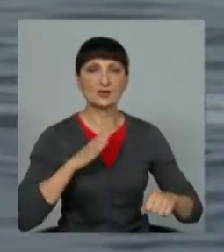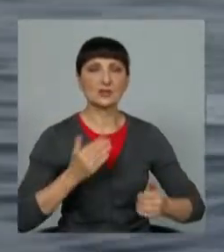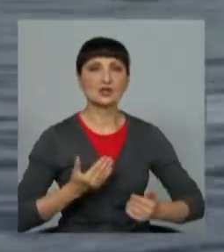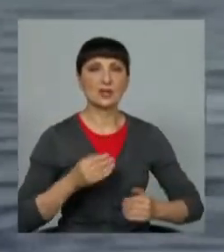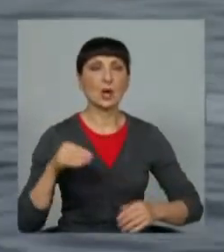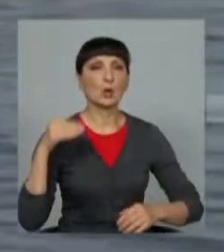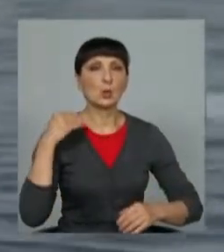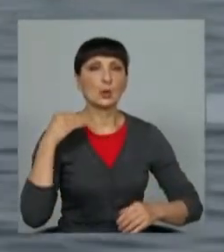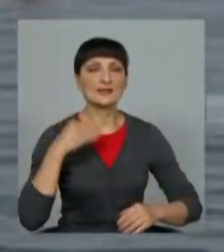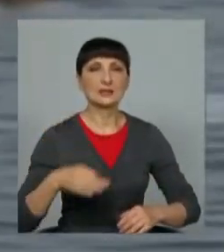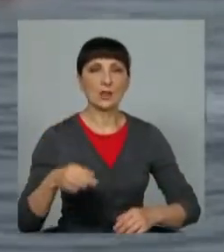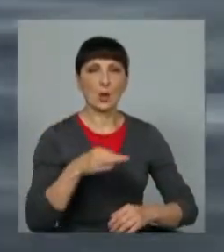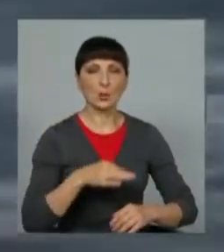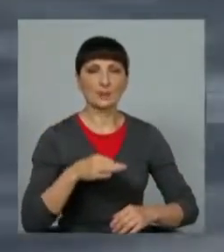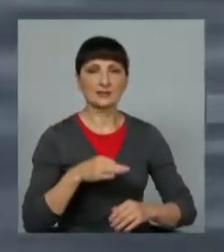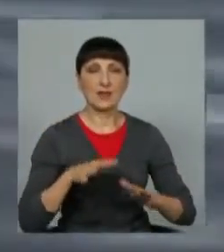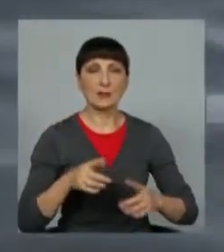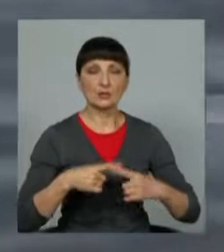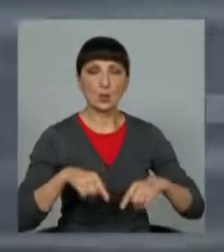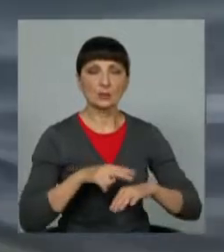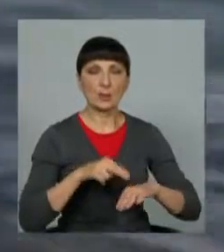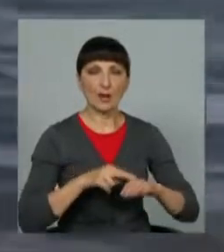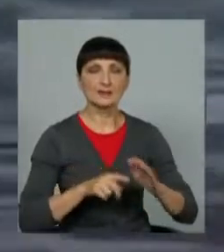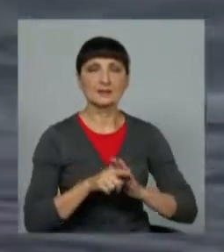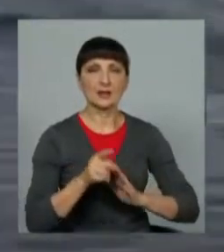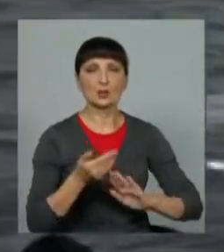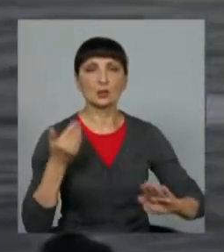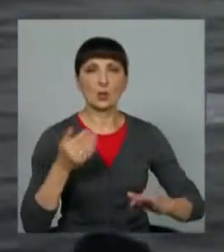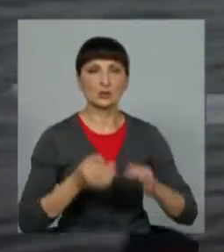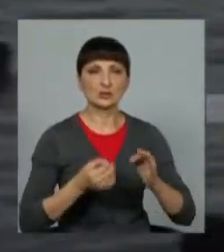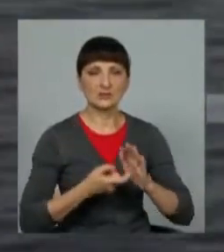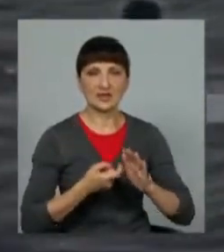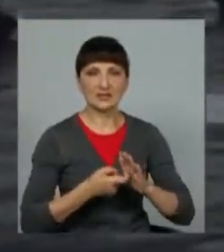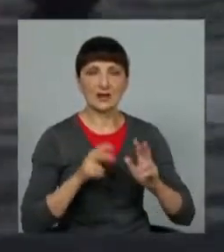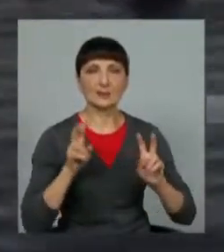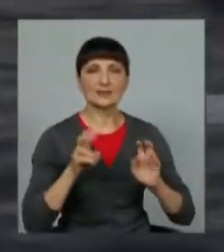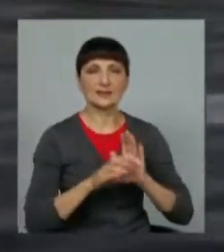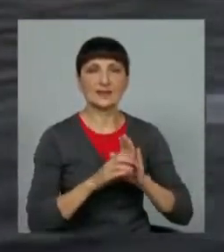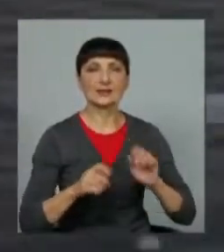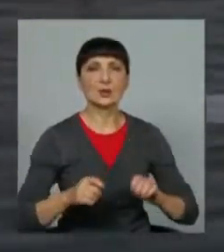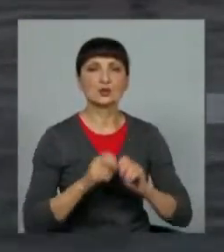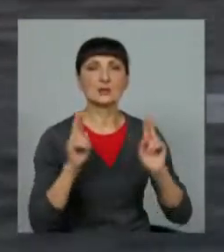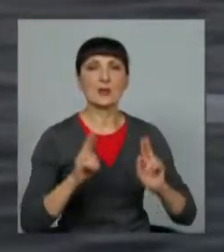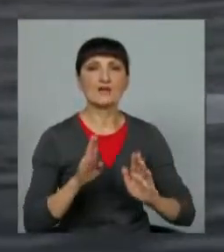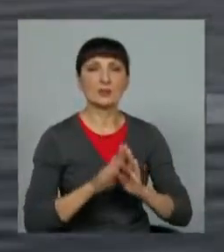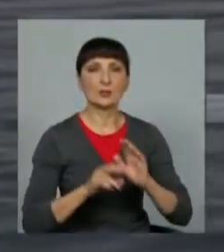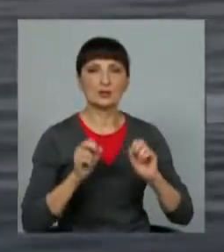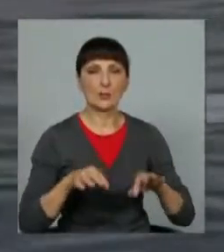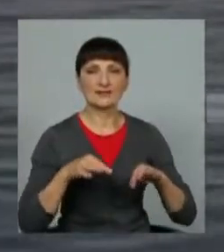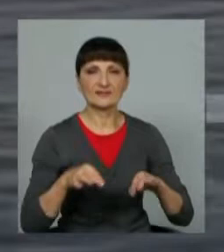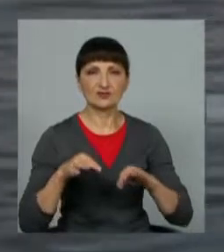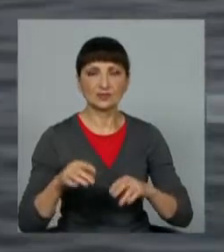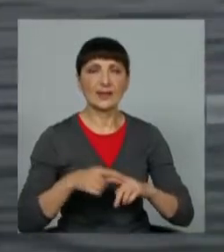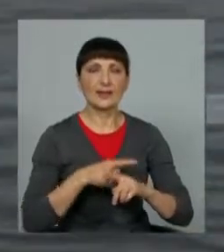жительница Туркестанской области. Местными органами полиции начато досудебное расследование по статье «Нарушение правил безопасности движения